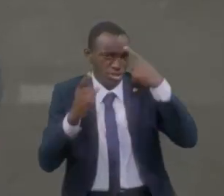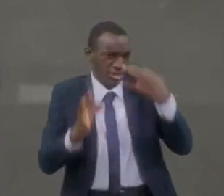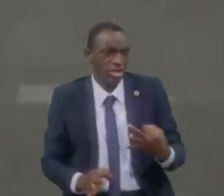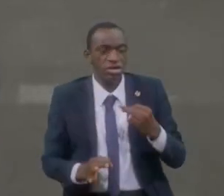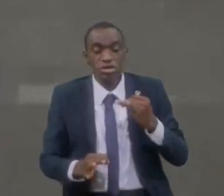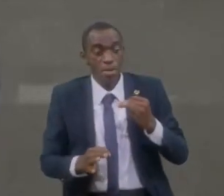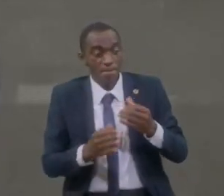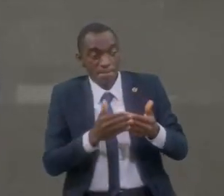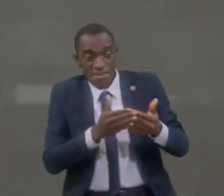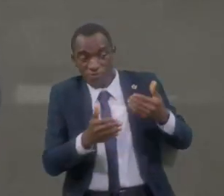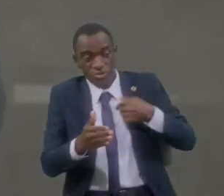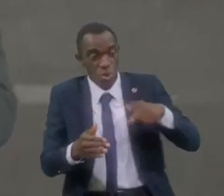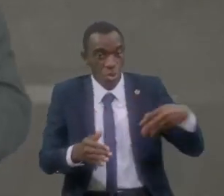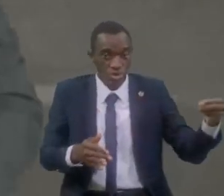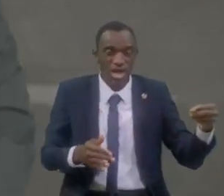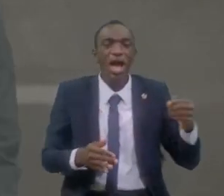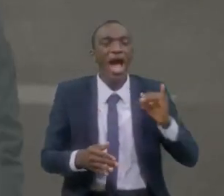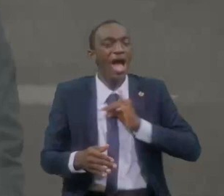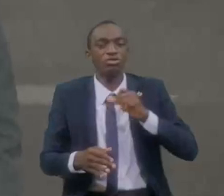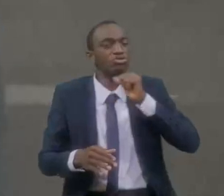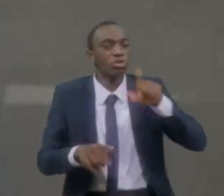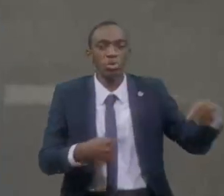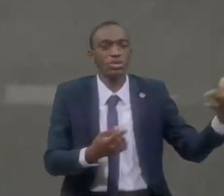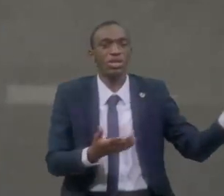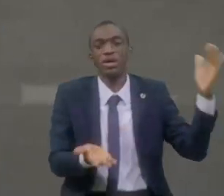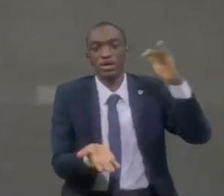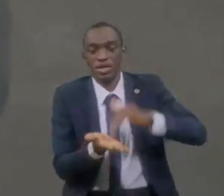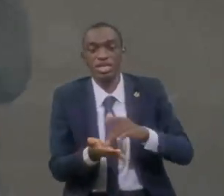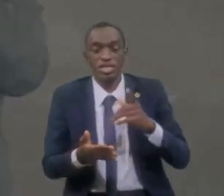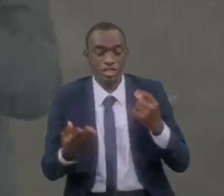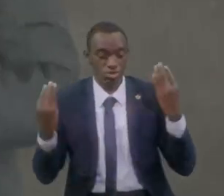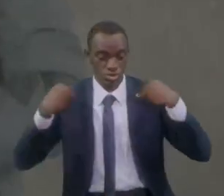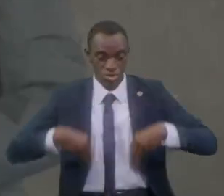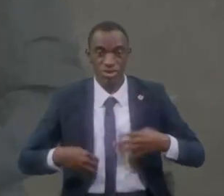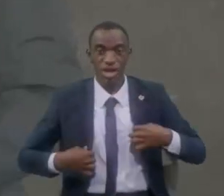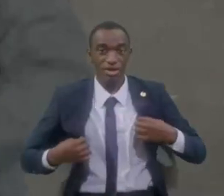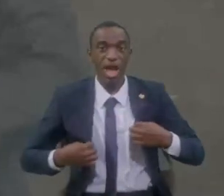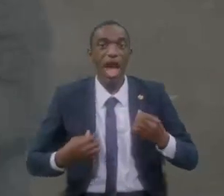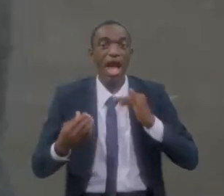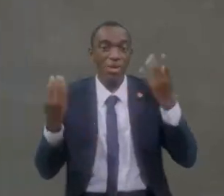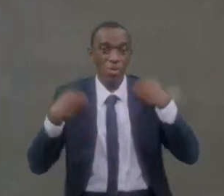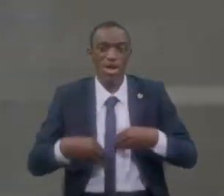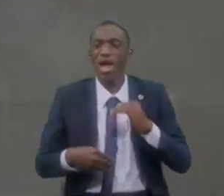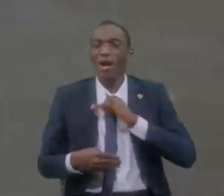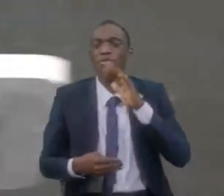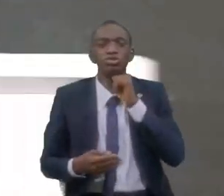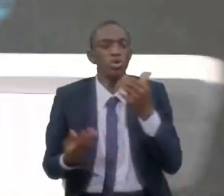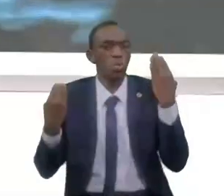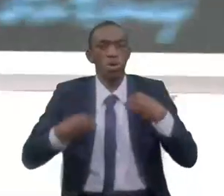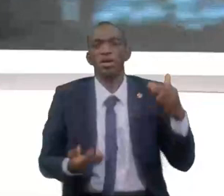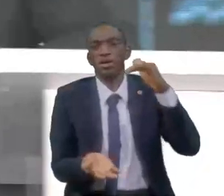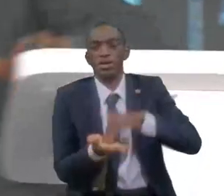c'est la conversion. Les habits que je portais, je ne les porte plus. Ça, c'est la conversion.